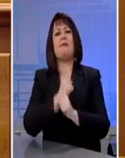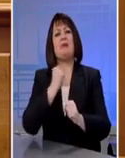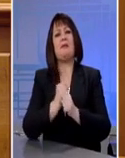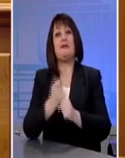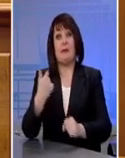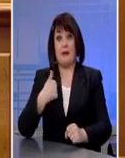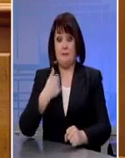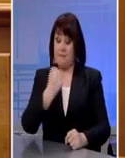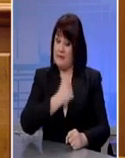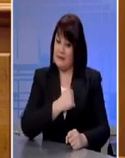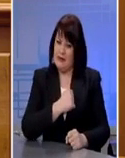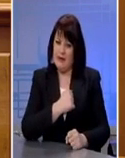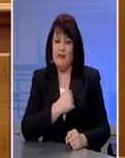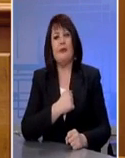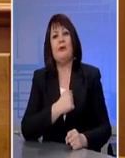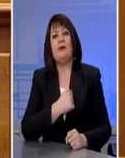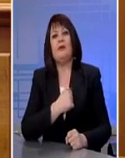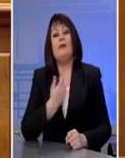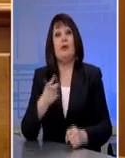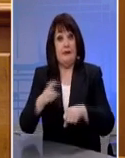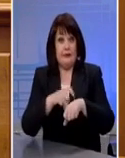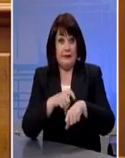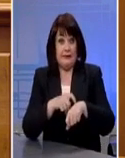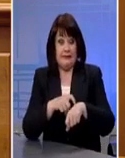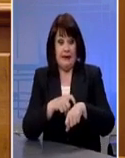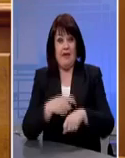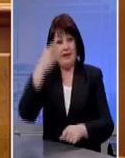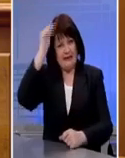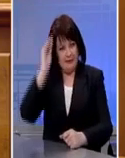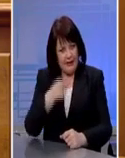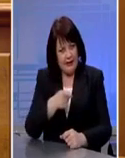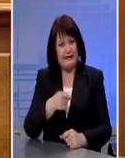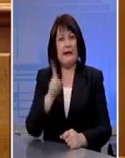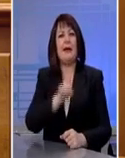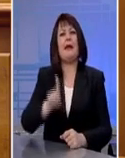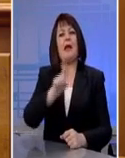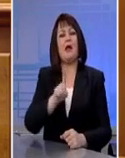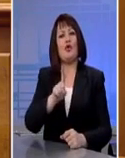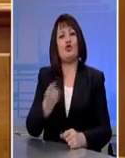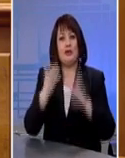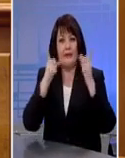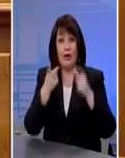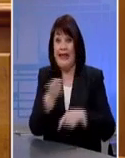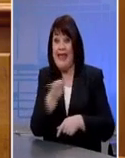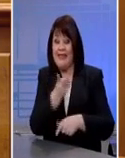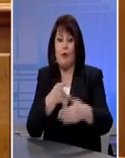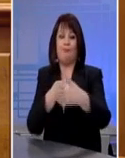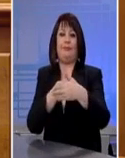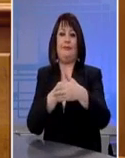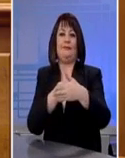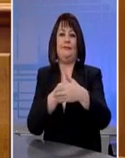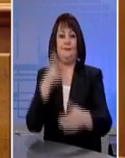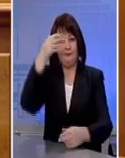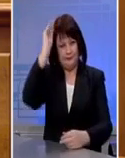εγώ θεωρώ ότι αυτή τη στιγμή και ο κύριος Τσίπρας και ο κύριος Μητσοτάκης είναι εγκλωβισμένοι. Ο μεν